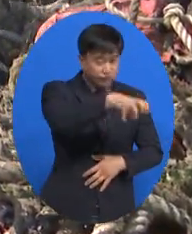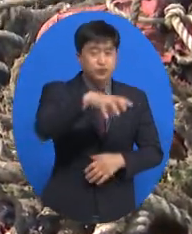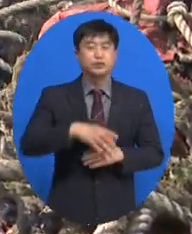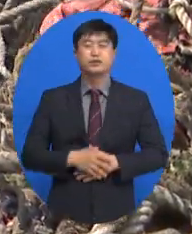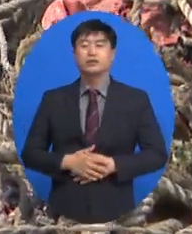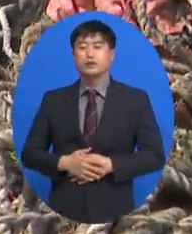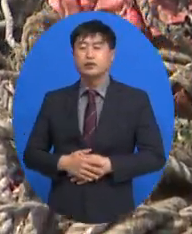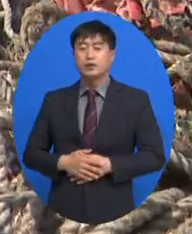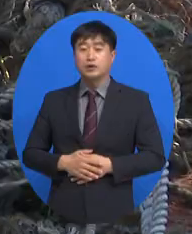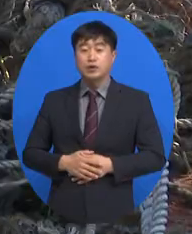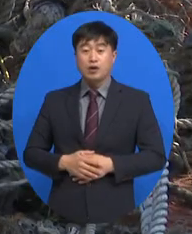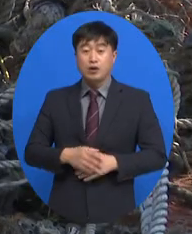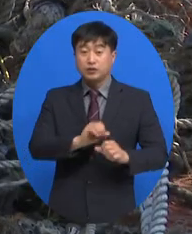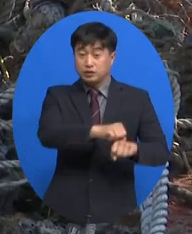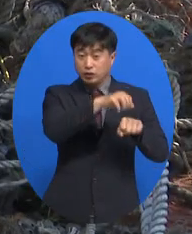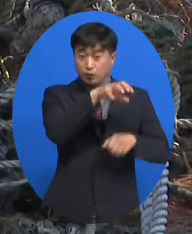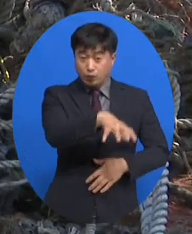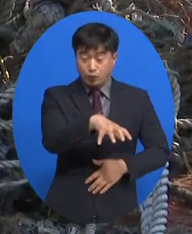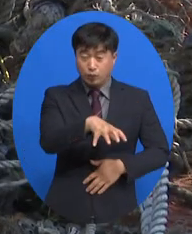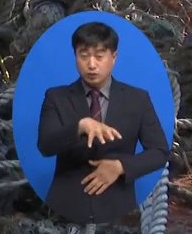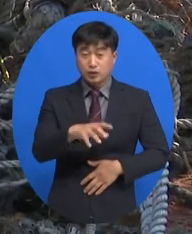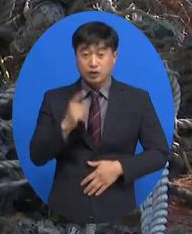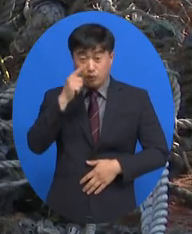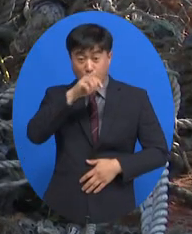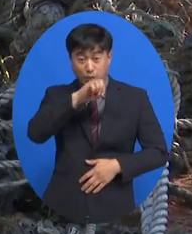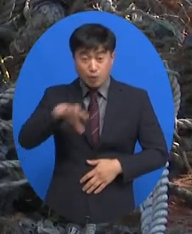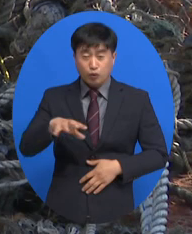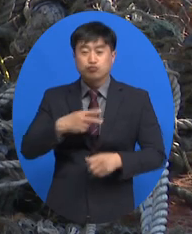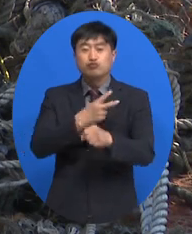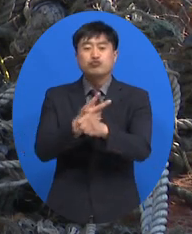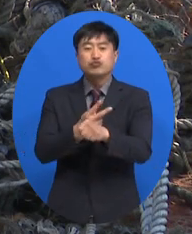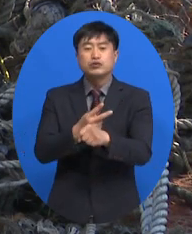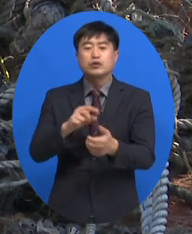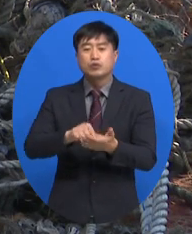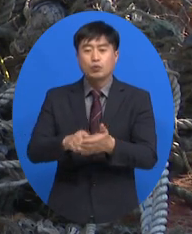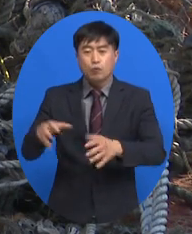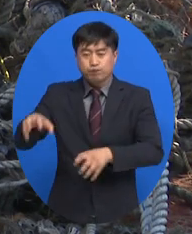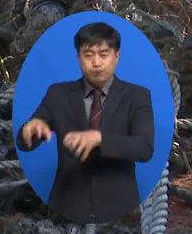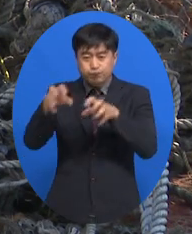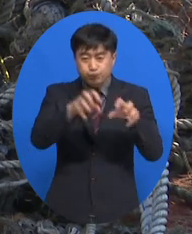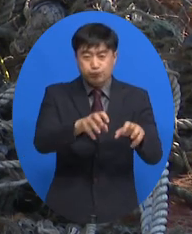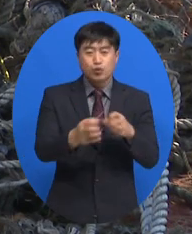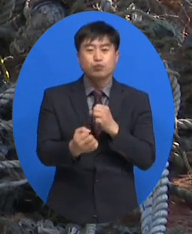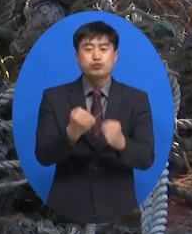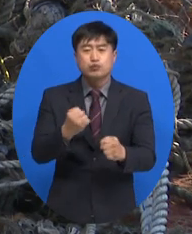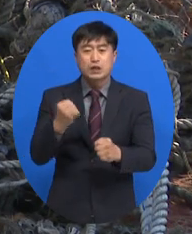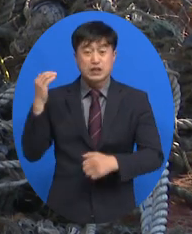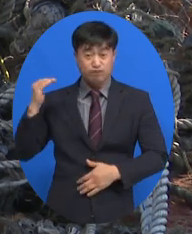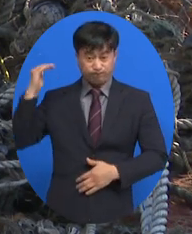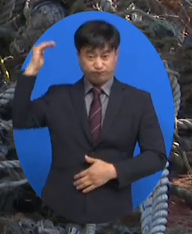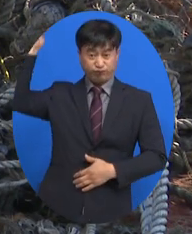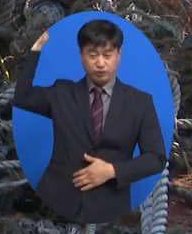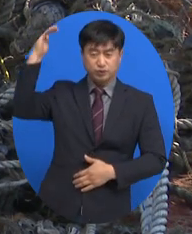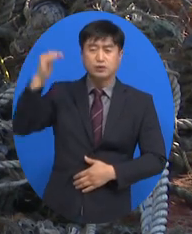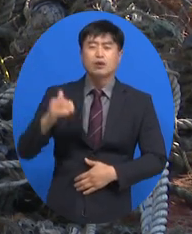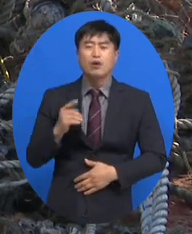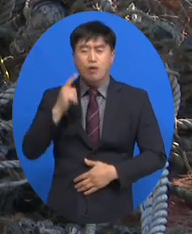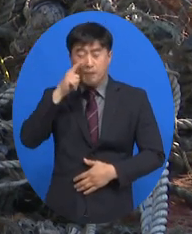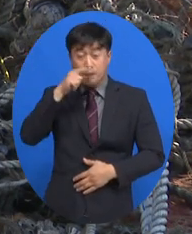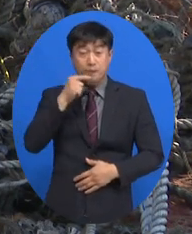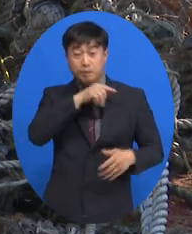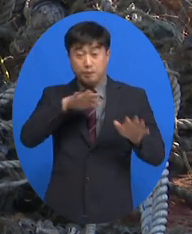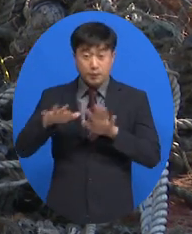나릅니다. 집하장에 있는 쓰레기를 한 2시간 정도 수거했음에도 불구하고요. 제 키보다도 더 큰 해양산 쓰레기